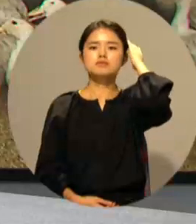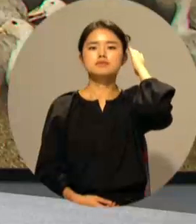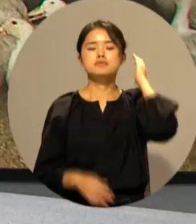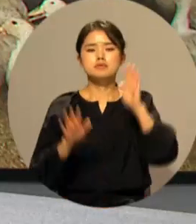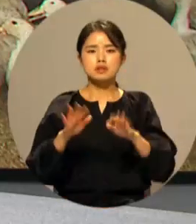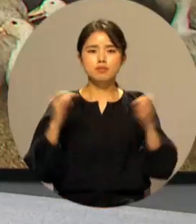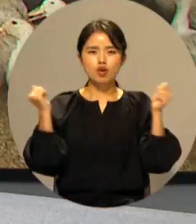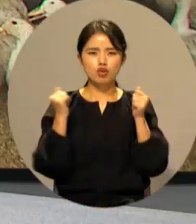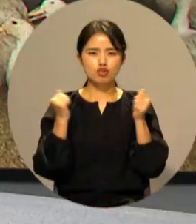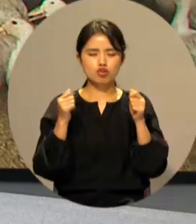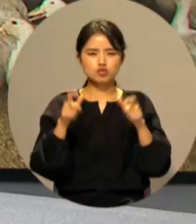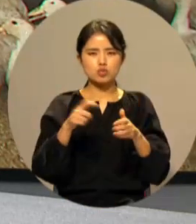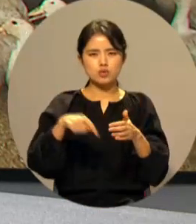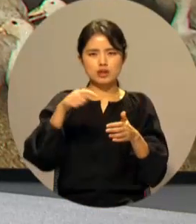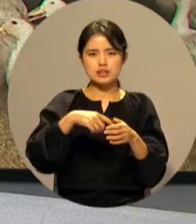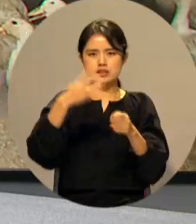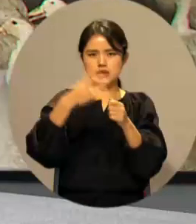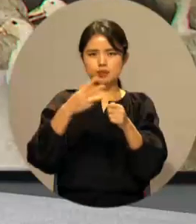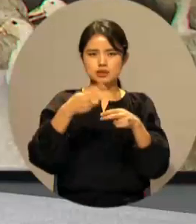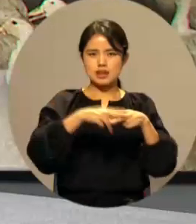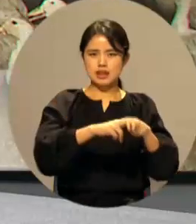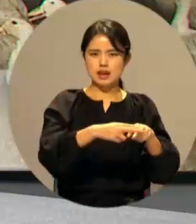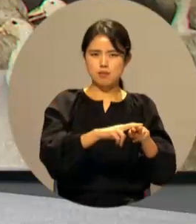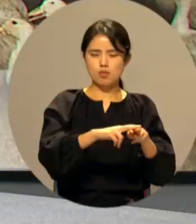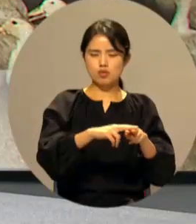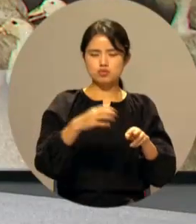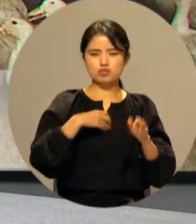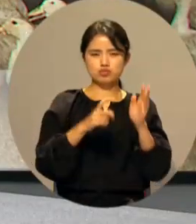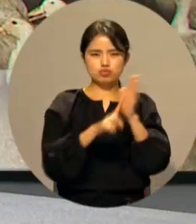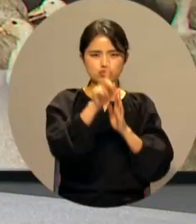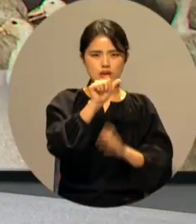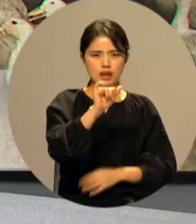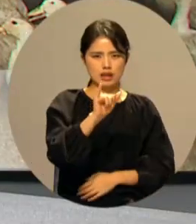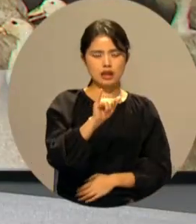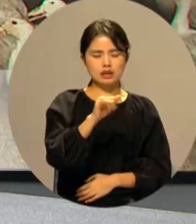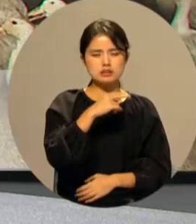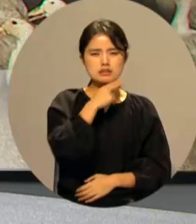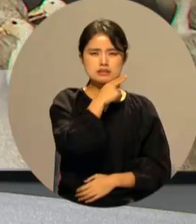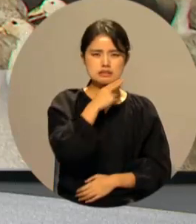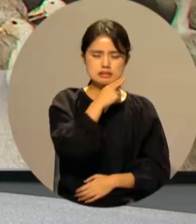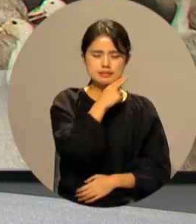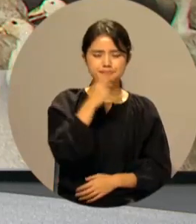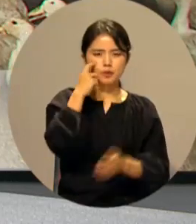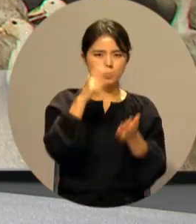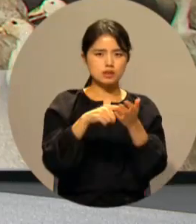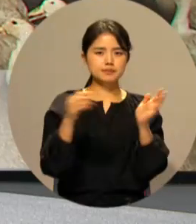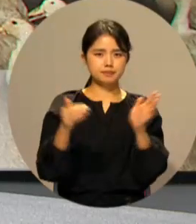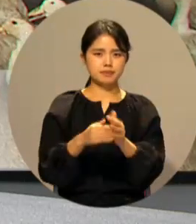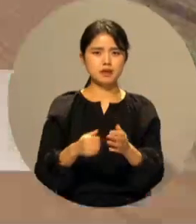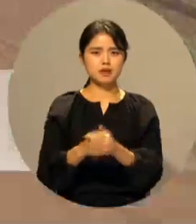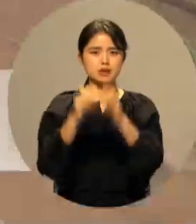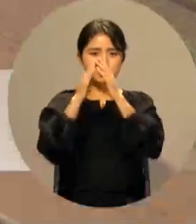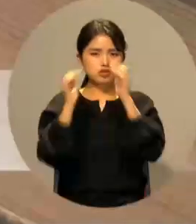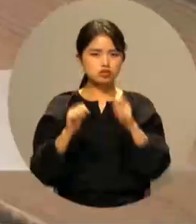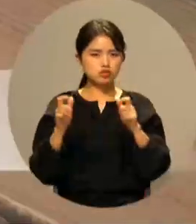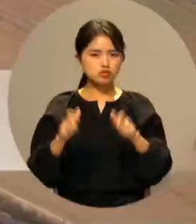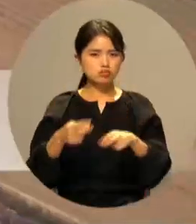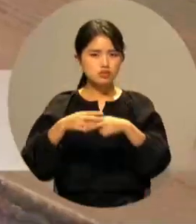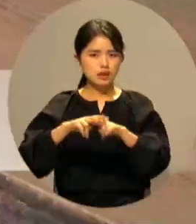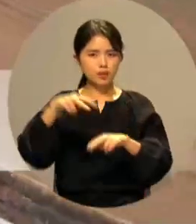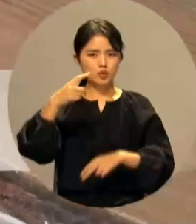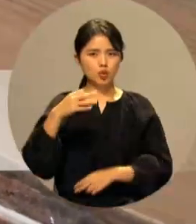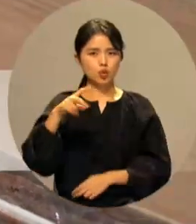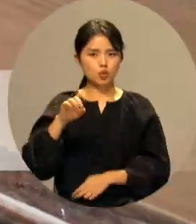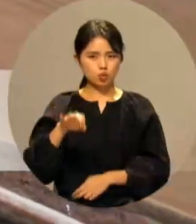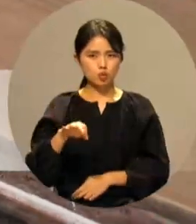이번 겨울 도내에서 세 번째로 남원에서 고병원성 조류 인플루엔자 의심축이 나왔습니다 전라북도는 남원